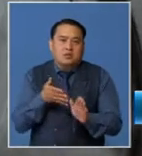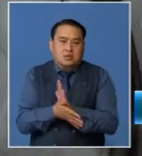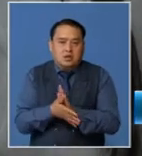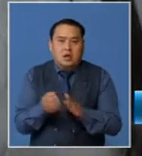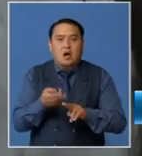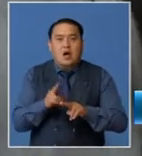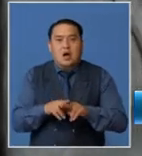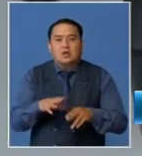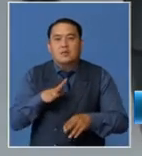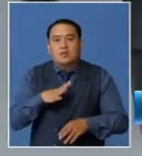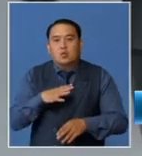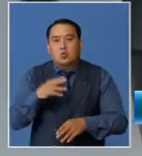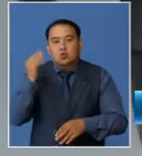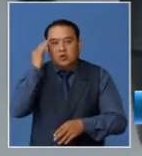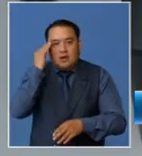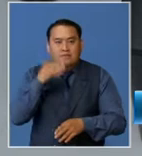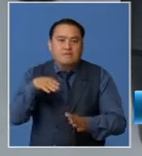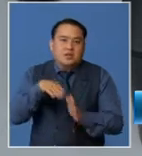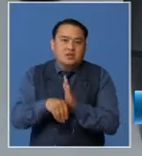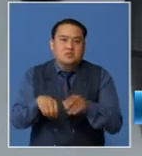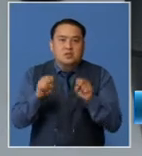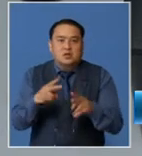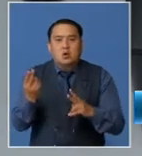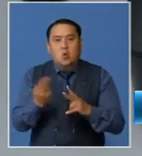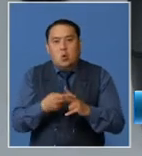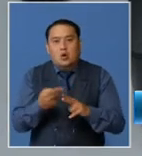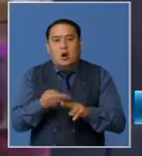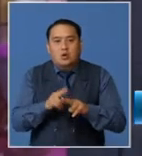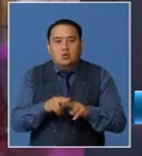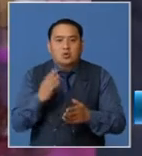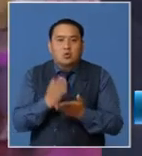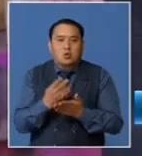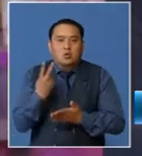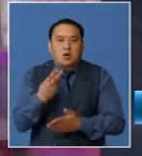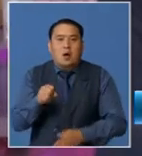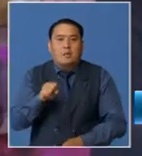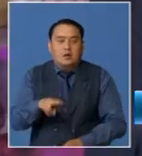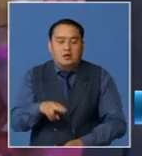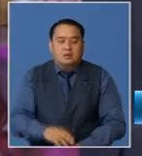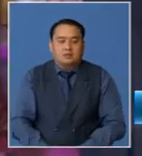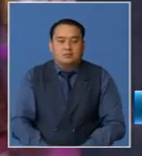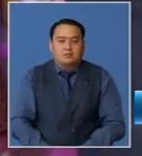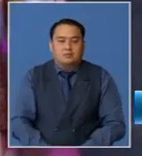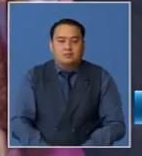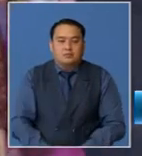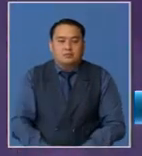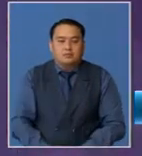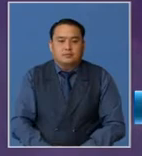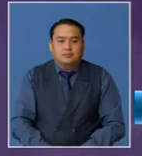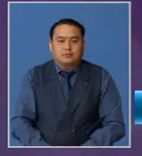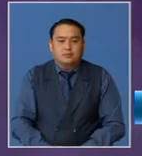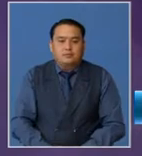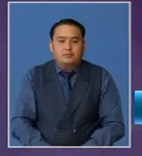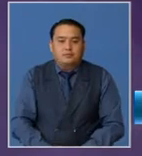дополнительные затраты. Данный момент тоже учли и ввели специальные льготы, которые действуют со 2 апреля этого года.